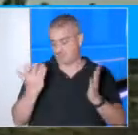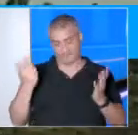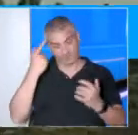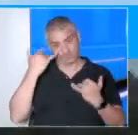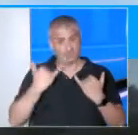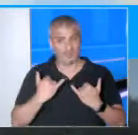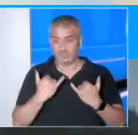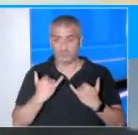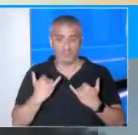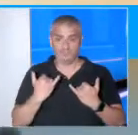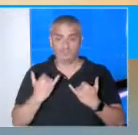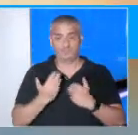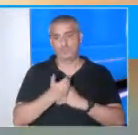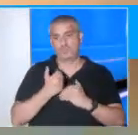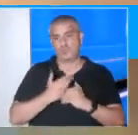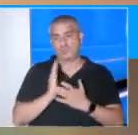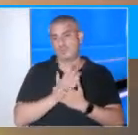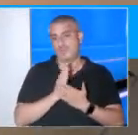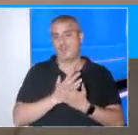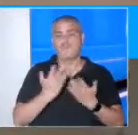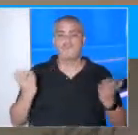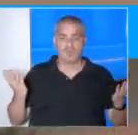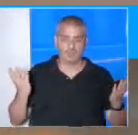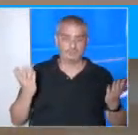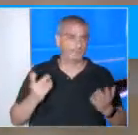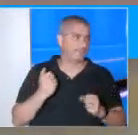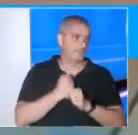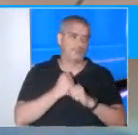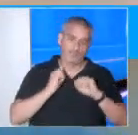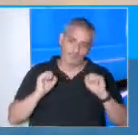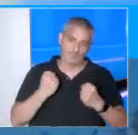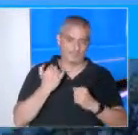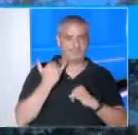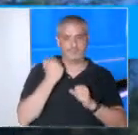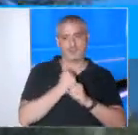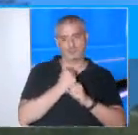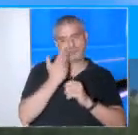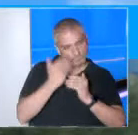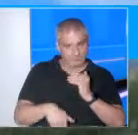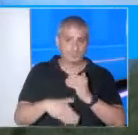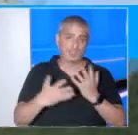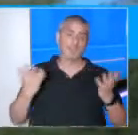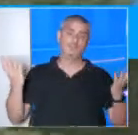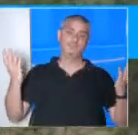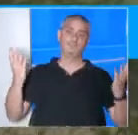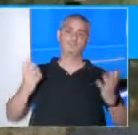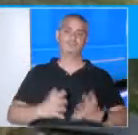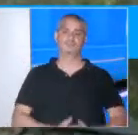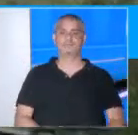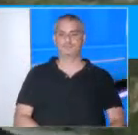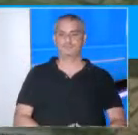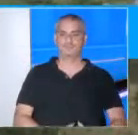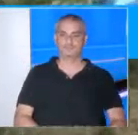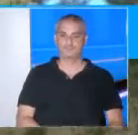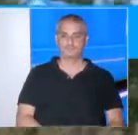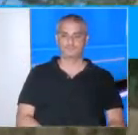שכרגע... מוקדם לקבוע, וכרגע מרכזים מאמצים באמת להביא את האירוע הזה לסיומו. ככה יש כאן רעש